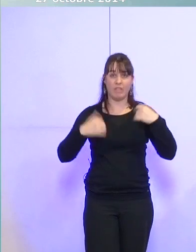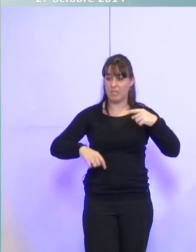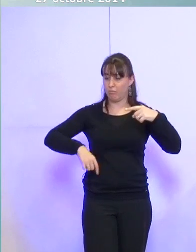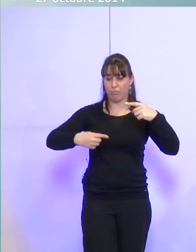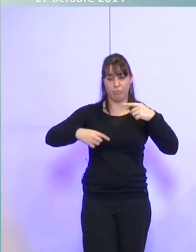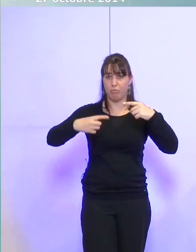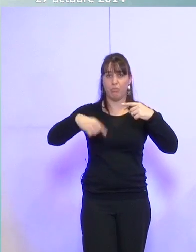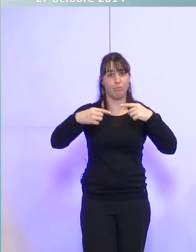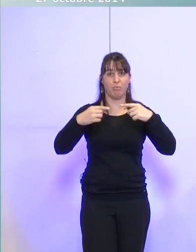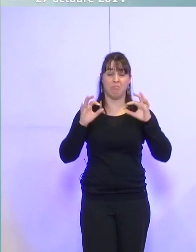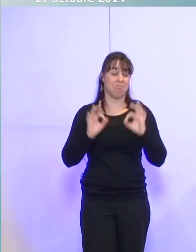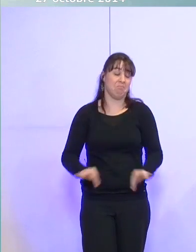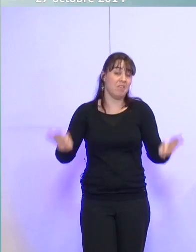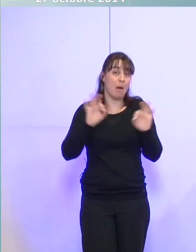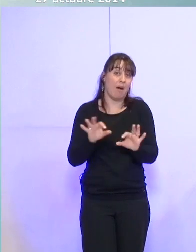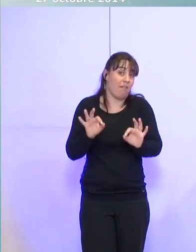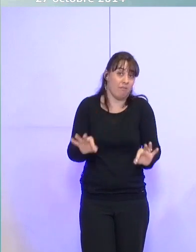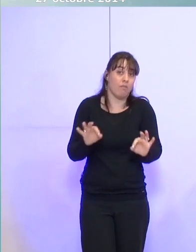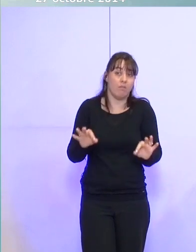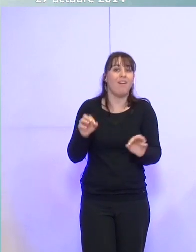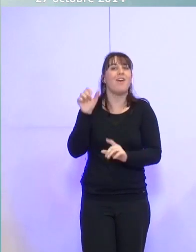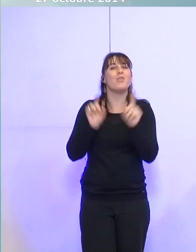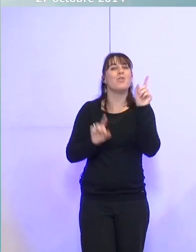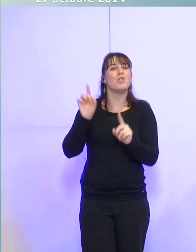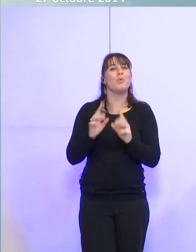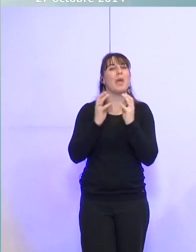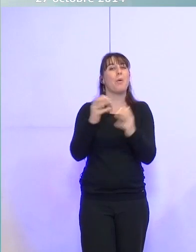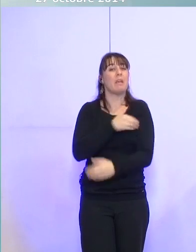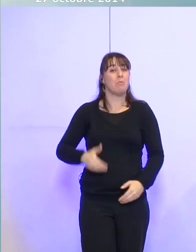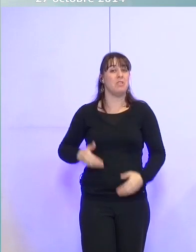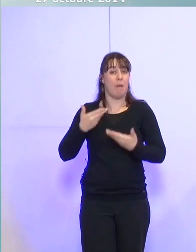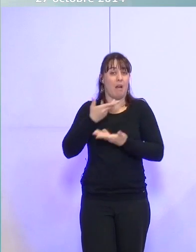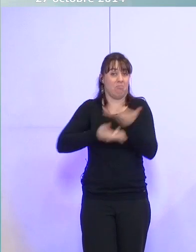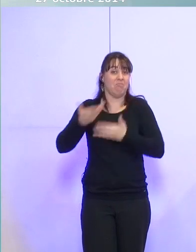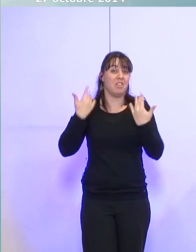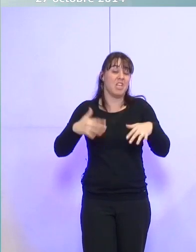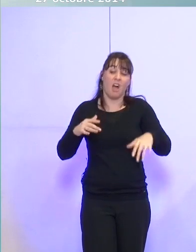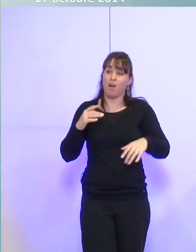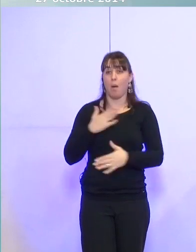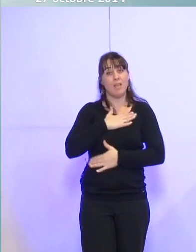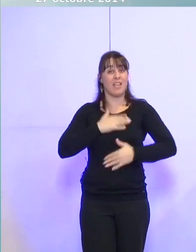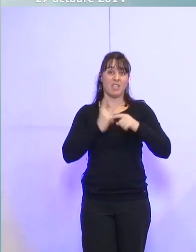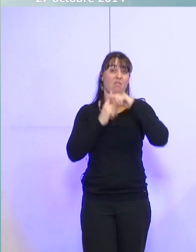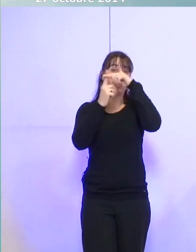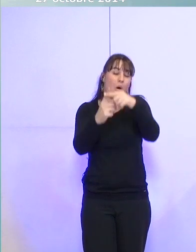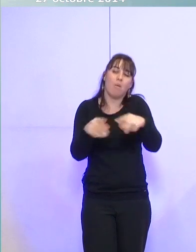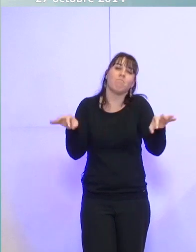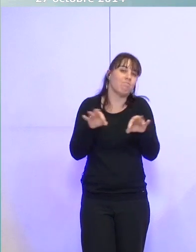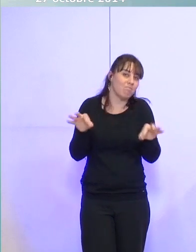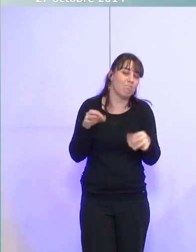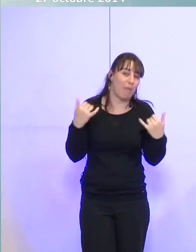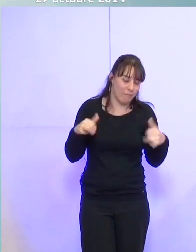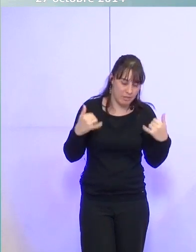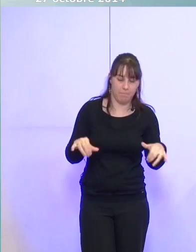à un résultat, et c'est le moins qu'on puisse dire, on en avait parlé en juillet, qui est un résultat satisfaisant. Vous faites le choix que